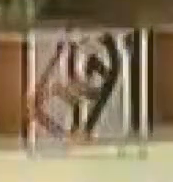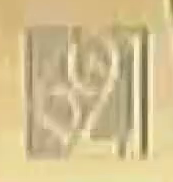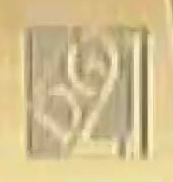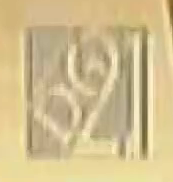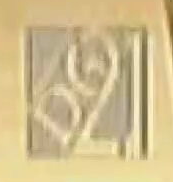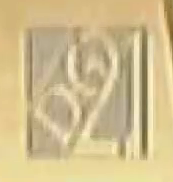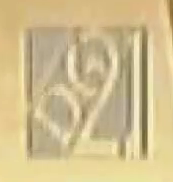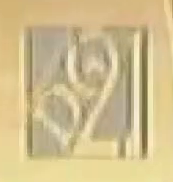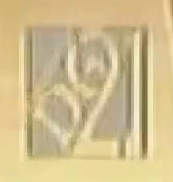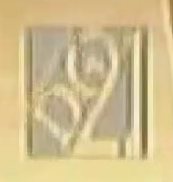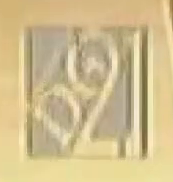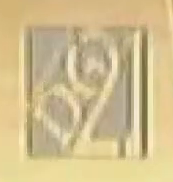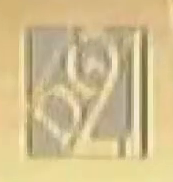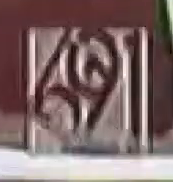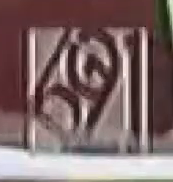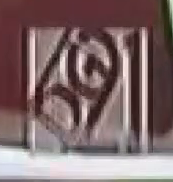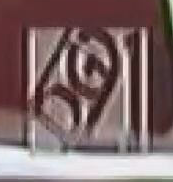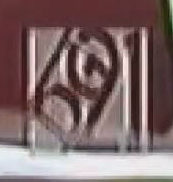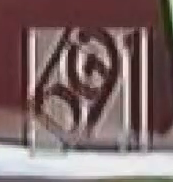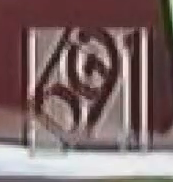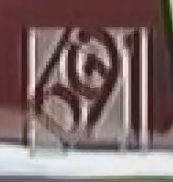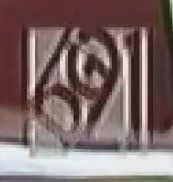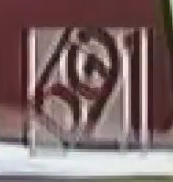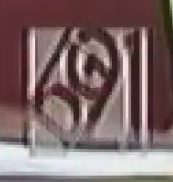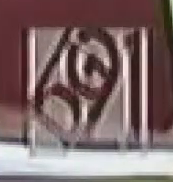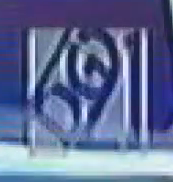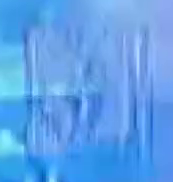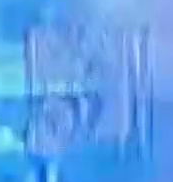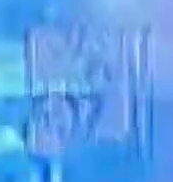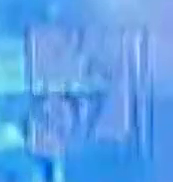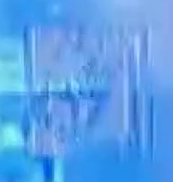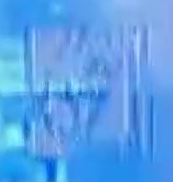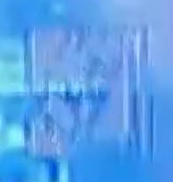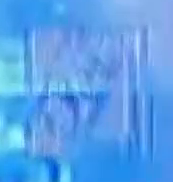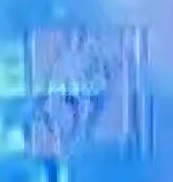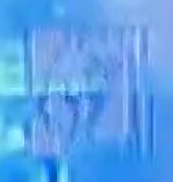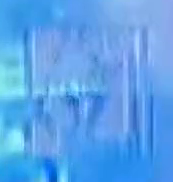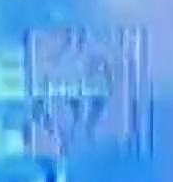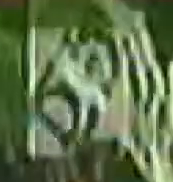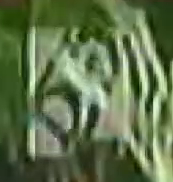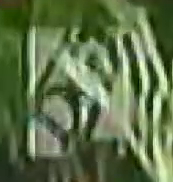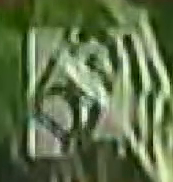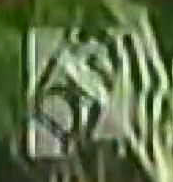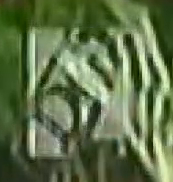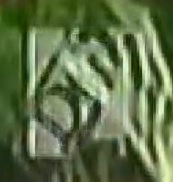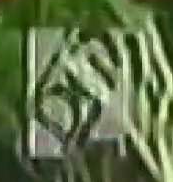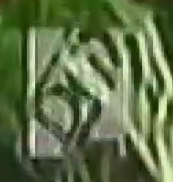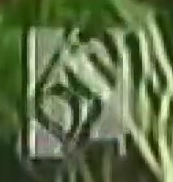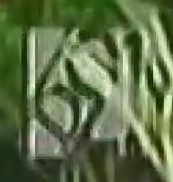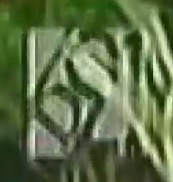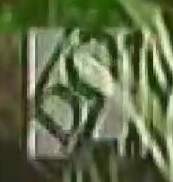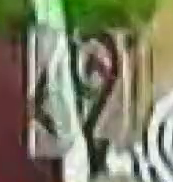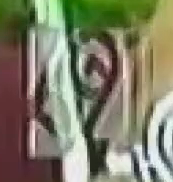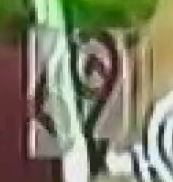নীতিগত অনুমোদনও দিয়েছে মন্ত্রিসভা। প্রধানমন্ত্রী শেখ হাসিনা ভিডিও কনফারেন্সের মাধ্যমে এই বৈঠকে অংশ নেন। সংশ্লিষ্ট মন্ত্রী, প্রতিমন্ত্রী